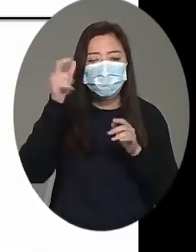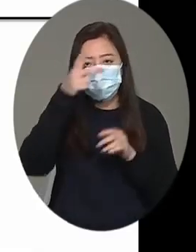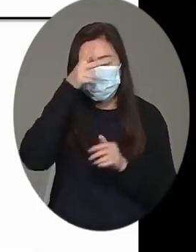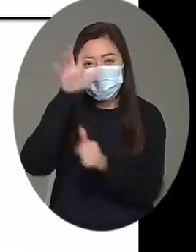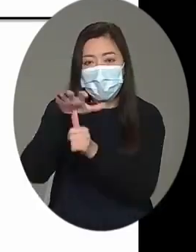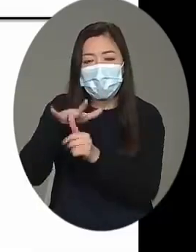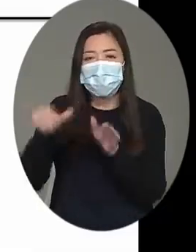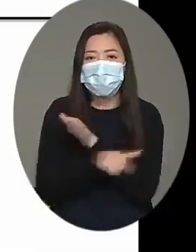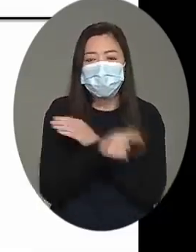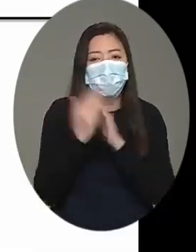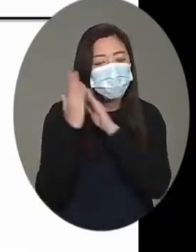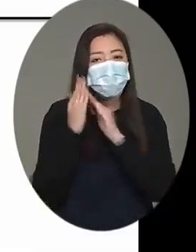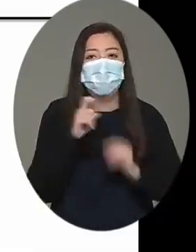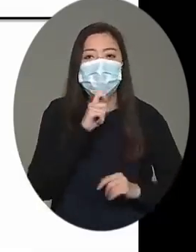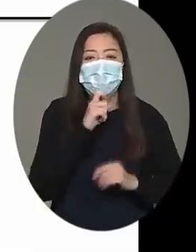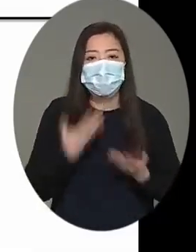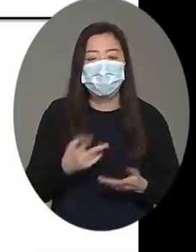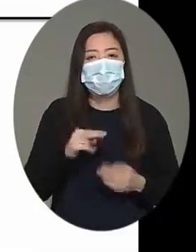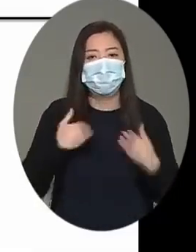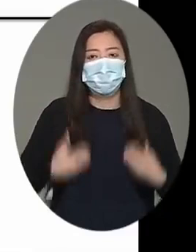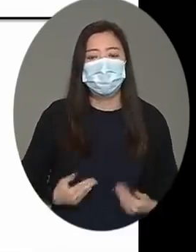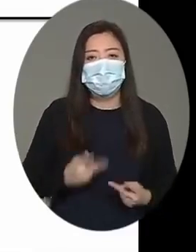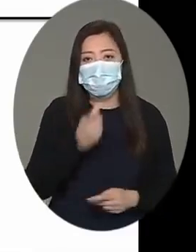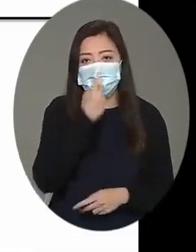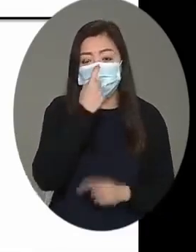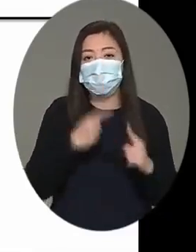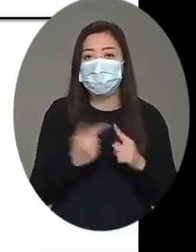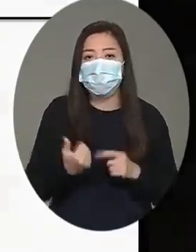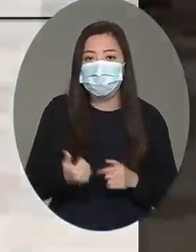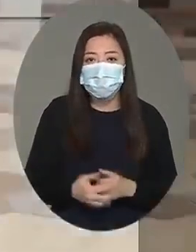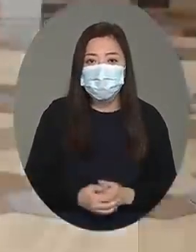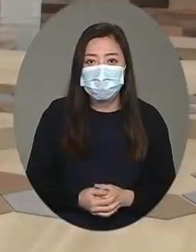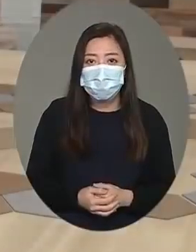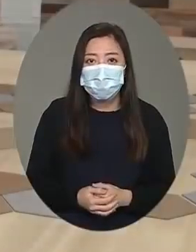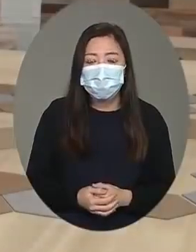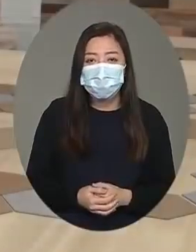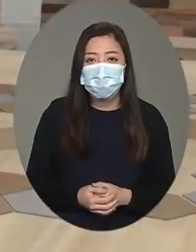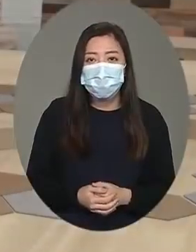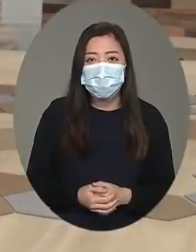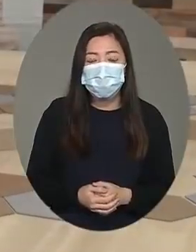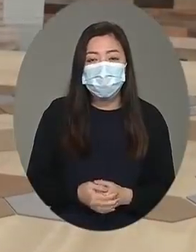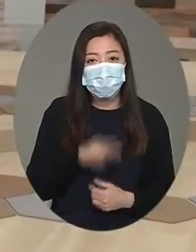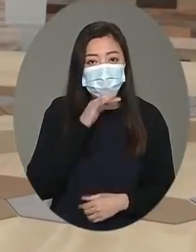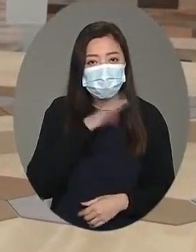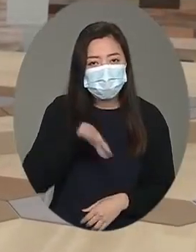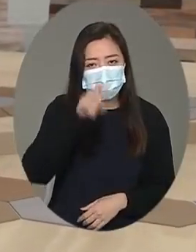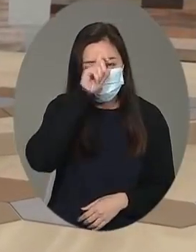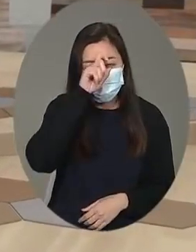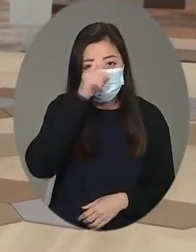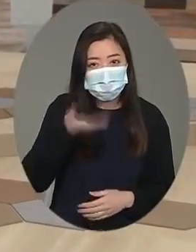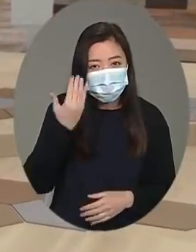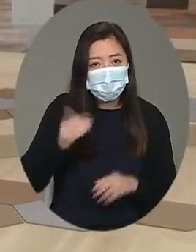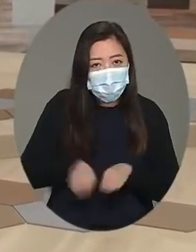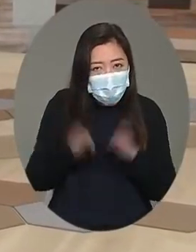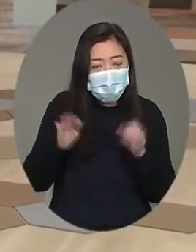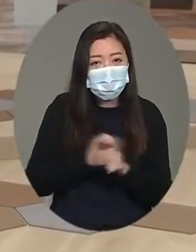政治打壓的人居住，現在他們已經成為英國公民。如果大家還記得新型肺炎爆發